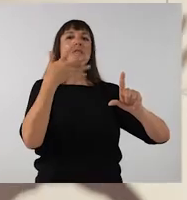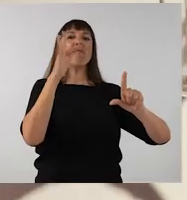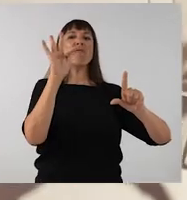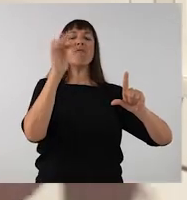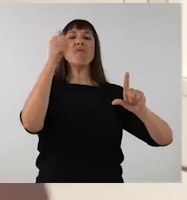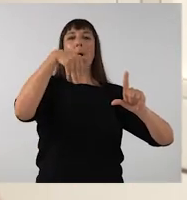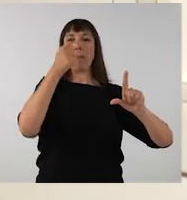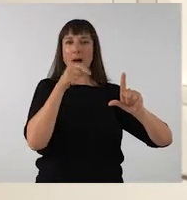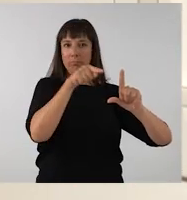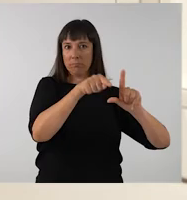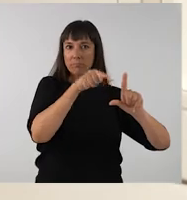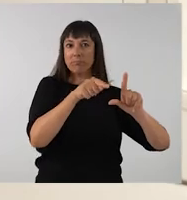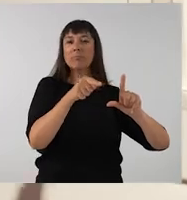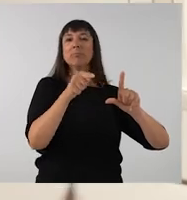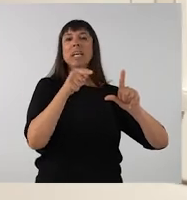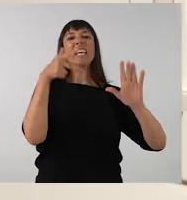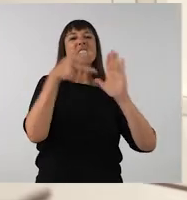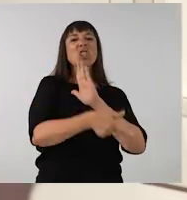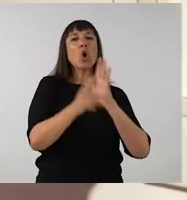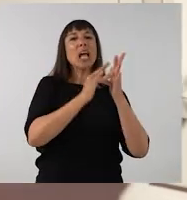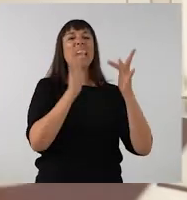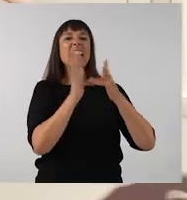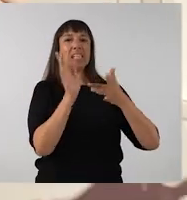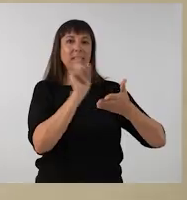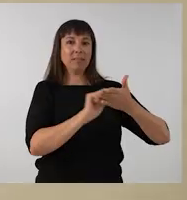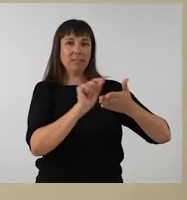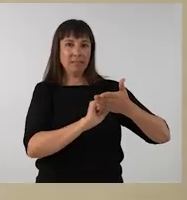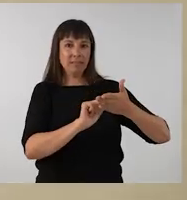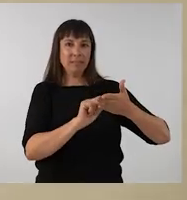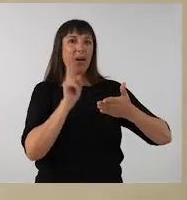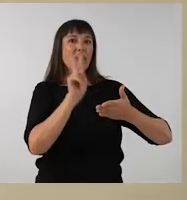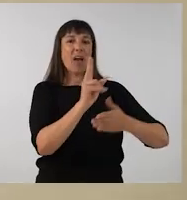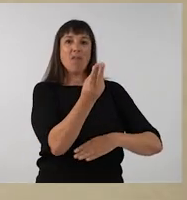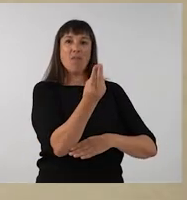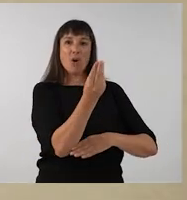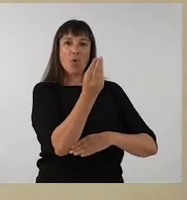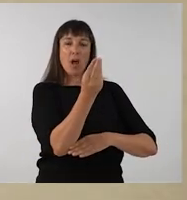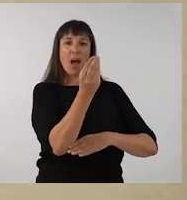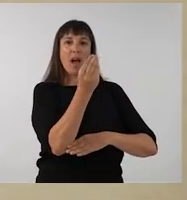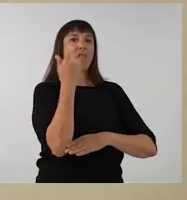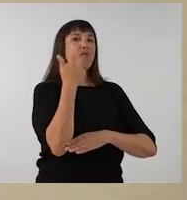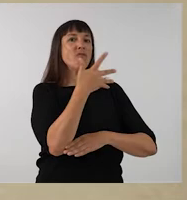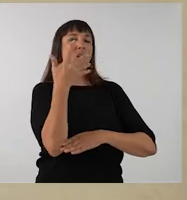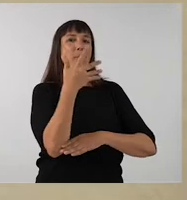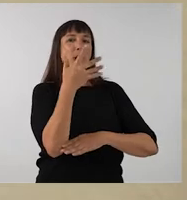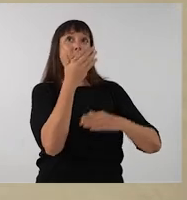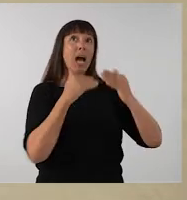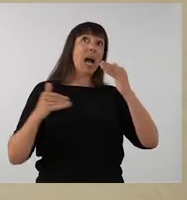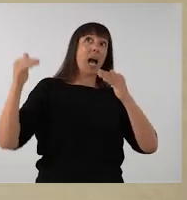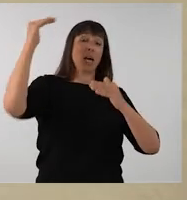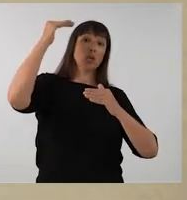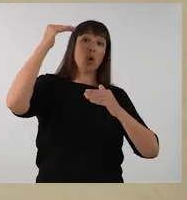la fama escrivint la història de Crist. I en concret aquí trobem la fama que escriu i en un pla més elevat,